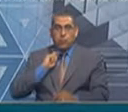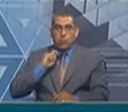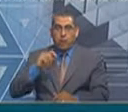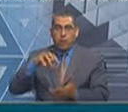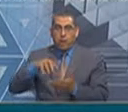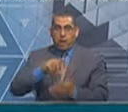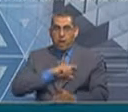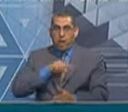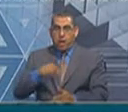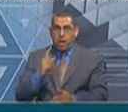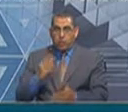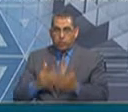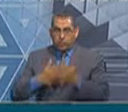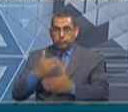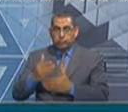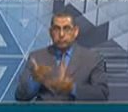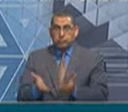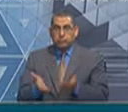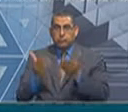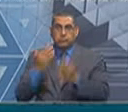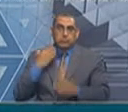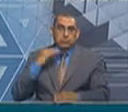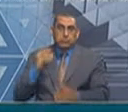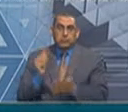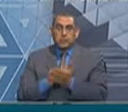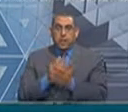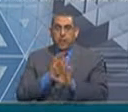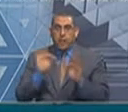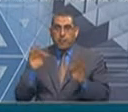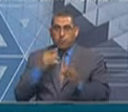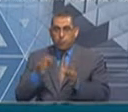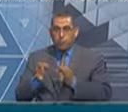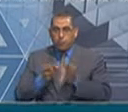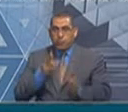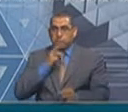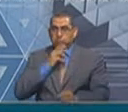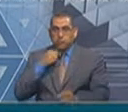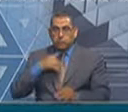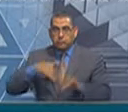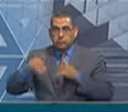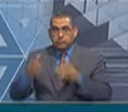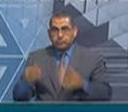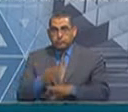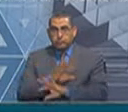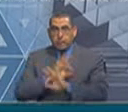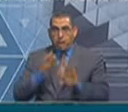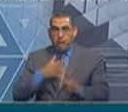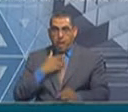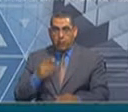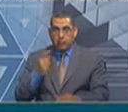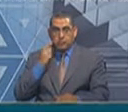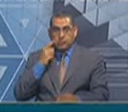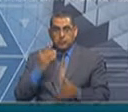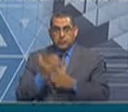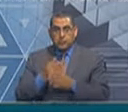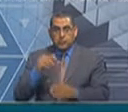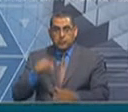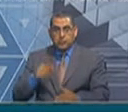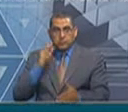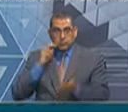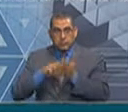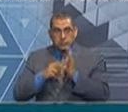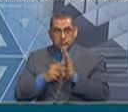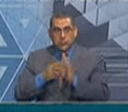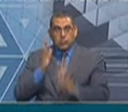القاهرة ورفع مستواها من كافة الجوانب الهندسية والتنظيمية والبيئية، موجها سيادته في هذا